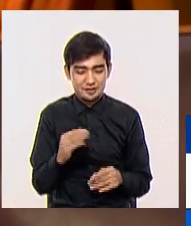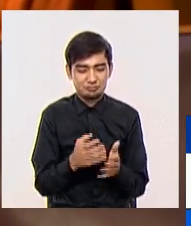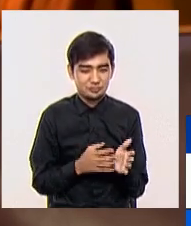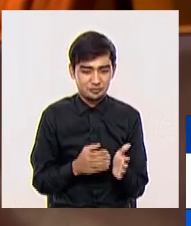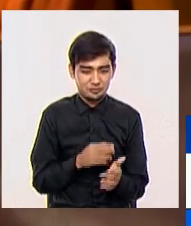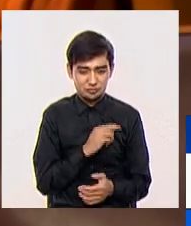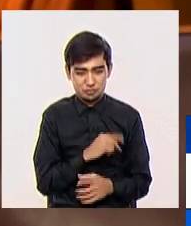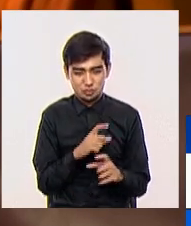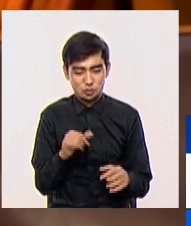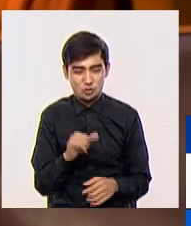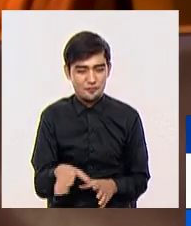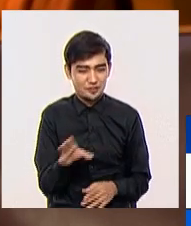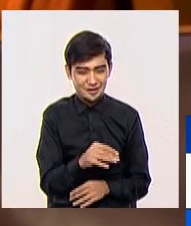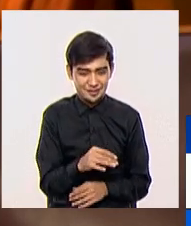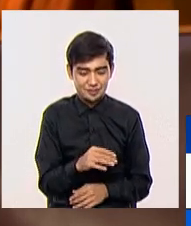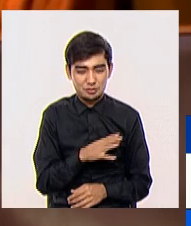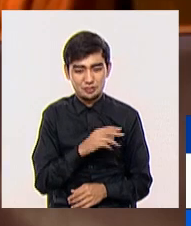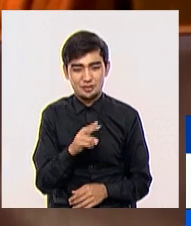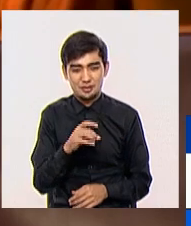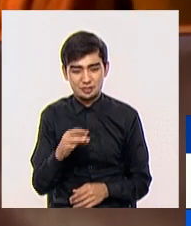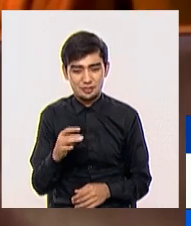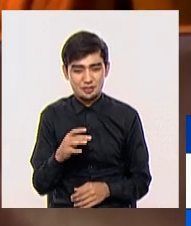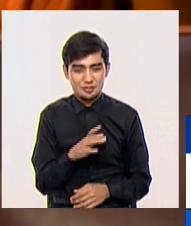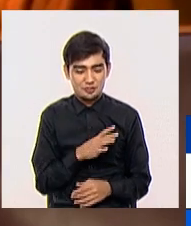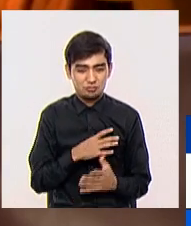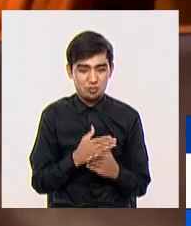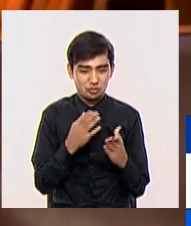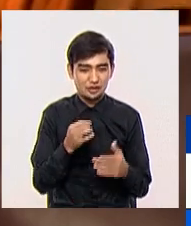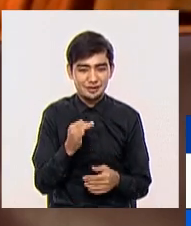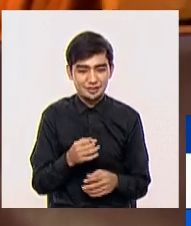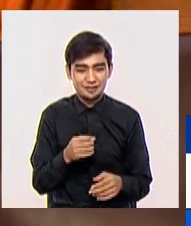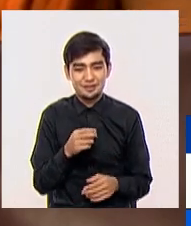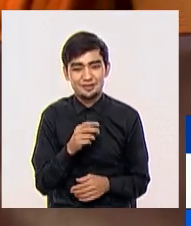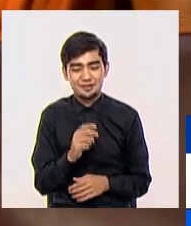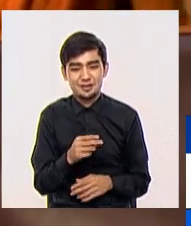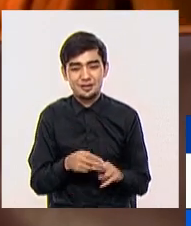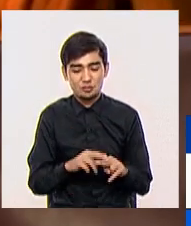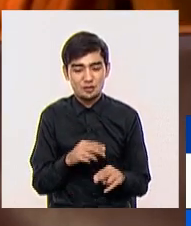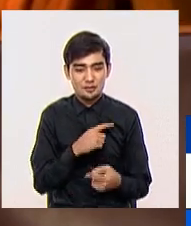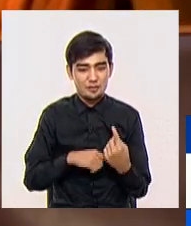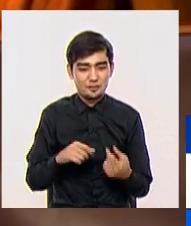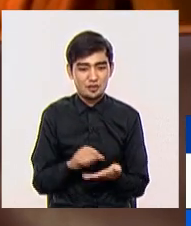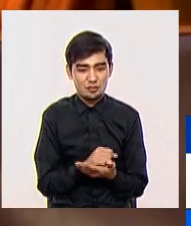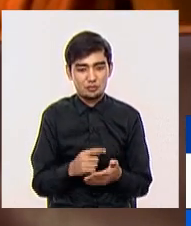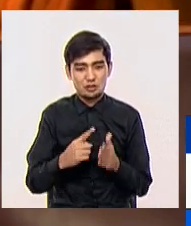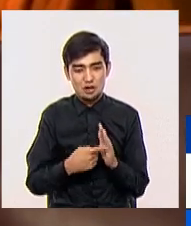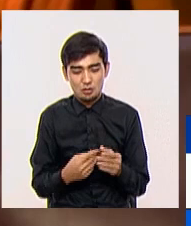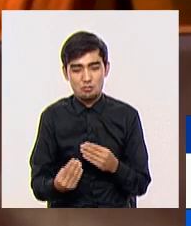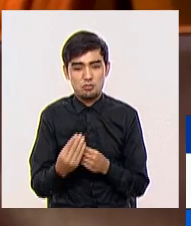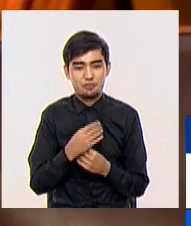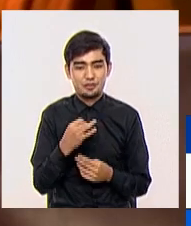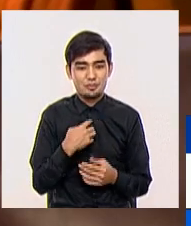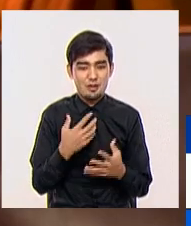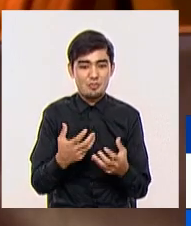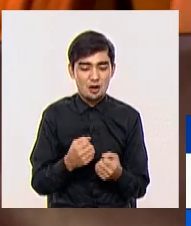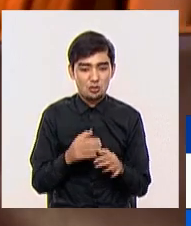хватает абсолютно у всех кадровый голод бешеный. К этому нам еще дали дополнительные требования, что мы должны